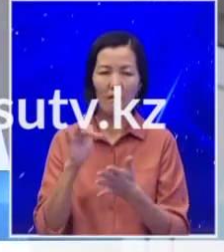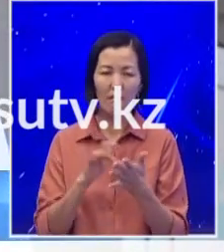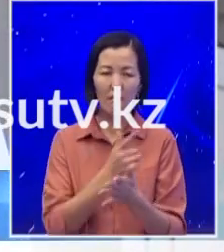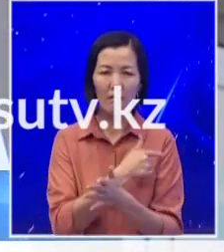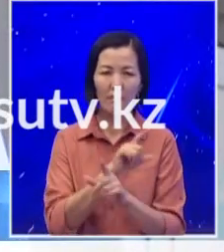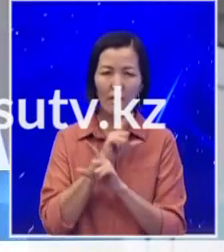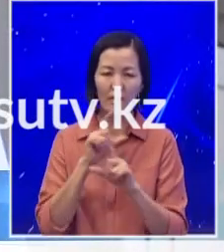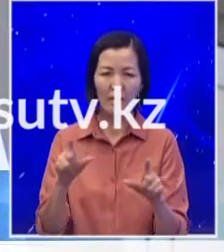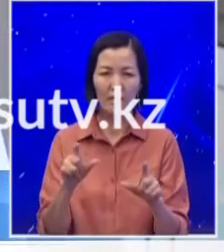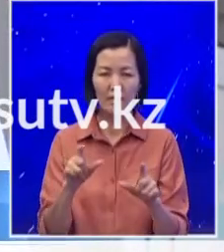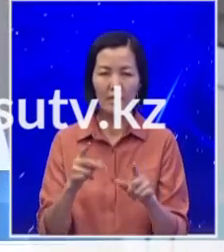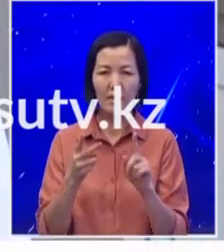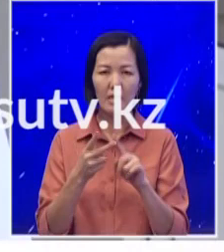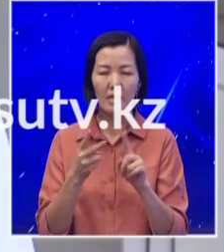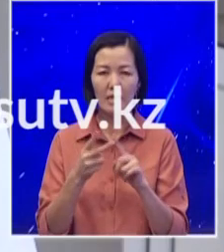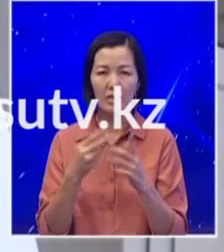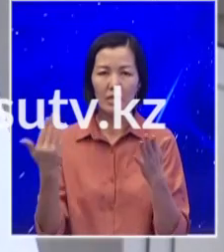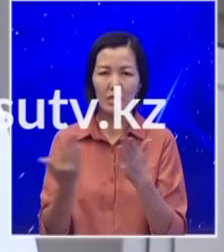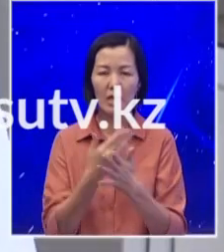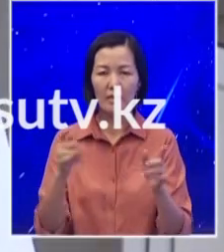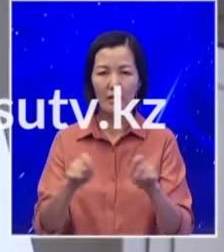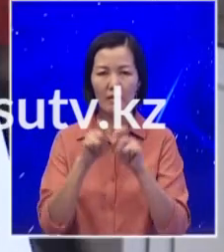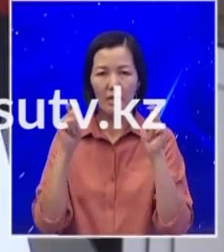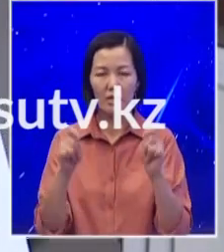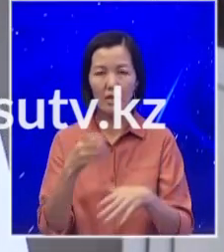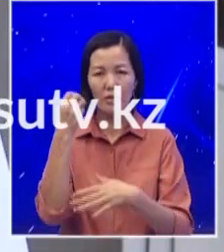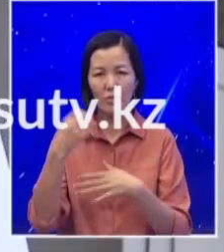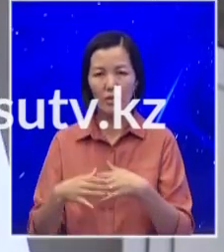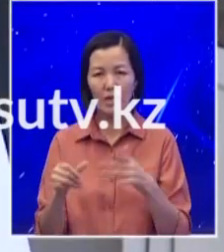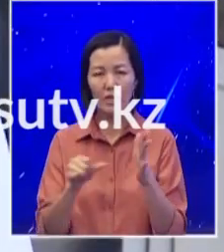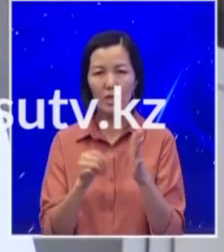басында. Екіншісі жаңадан ашылған орталық бар, 6-шы